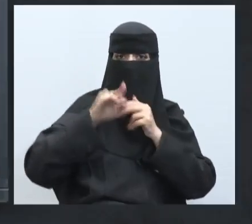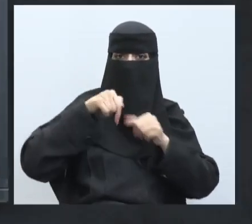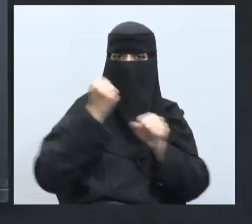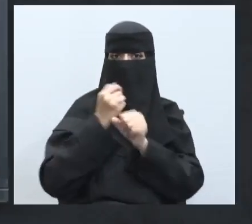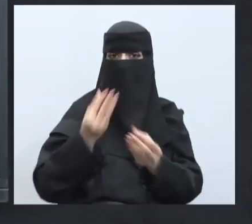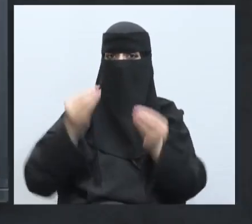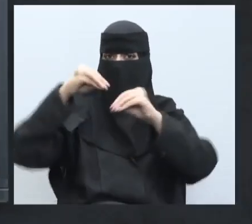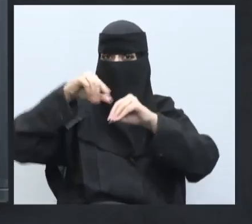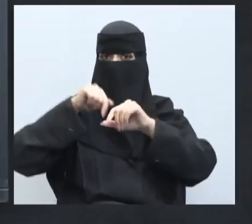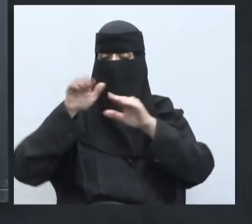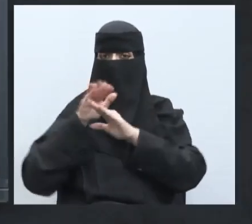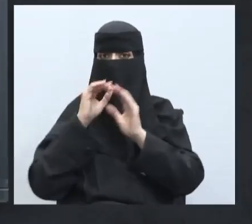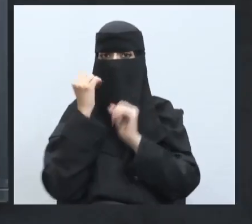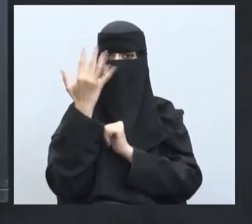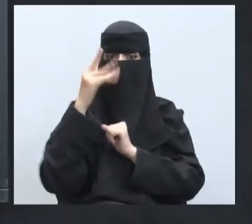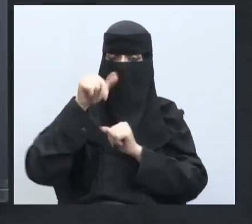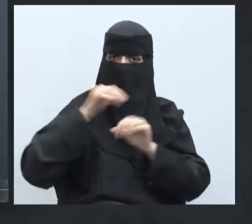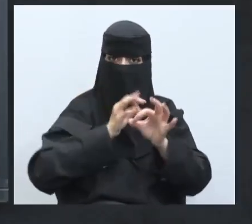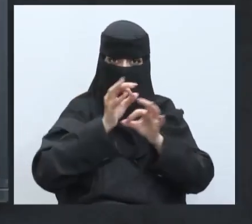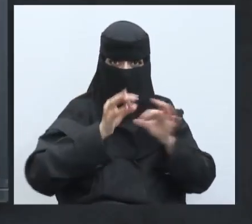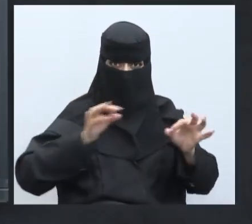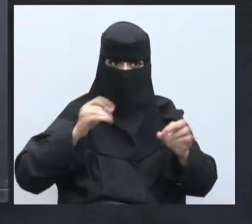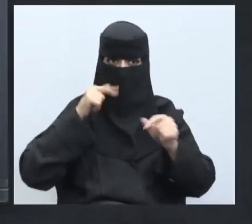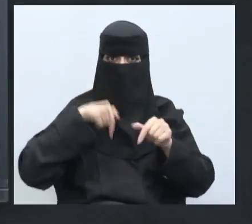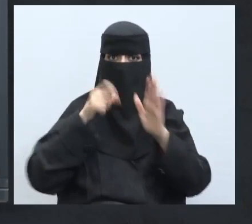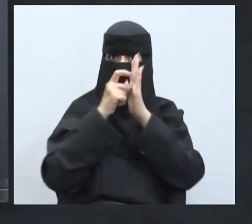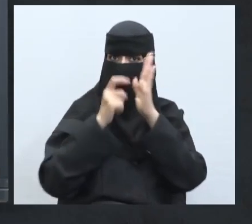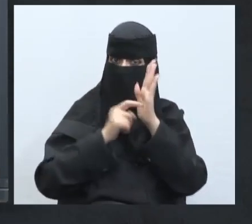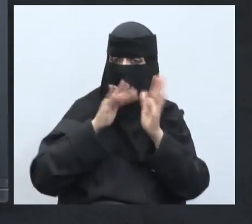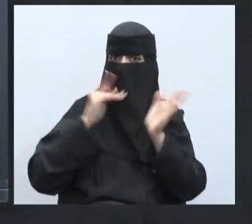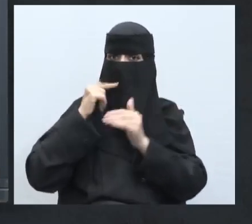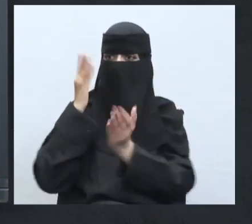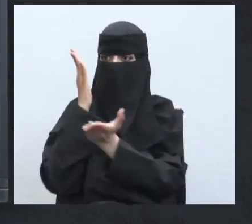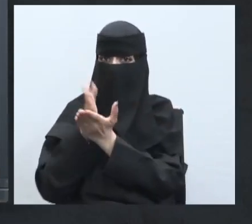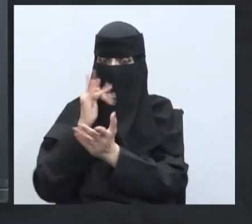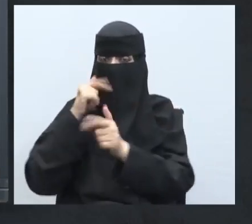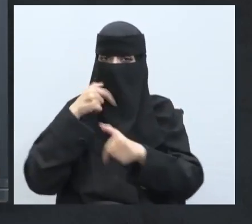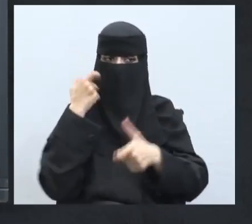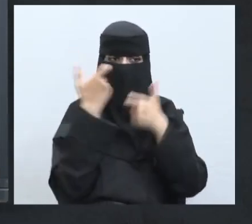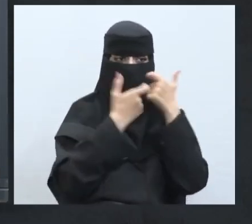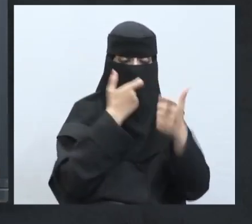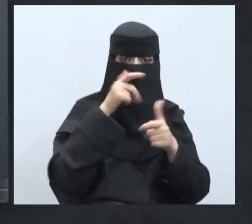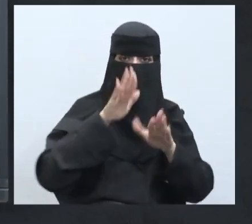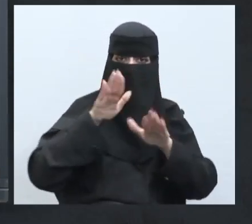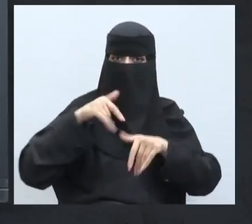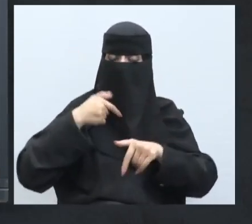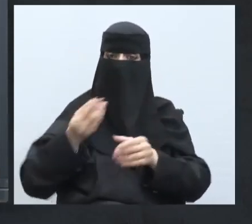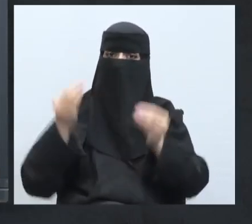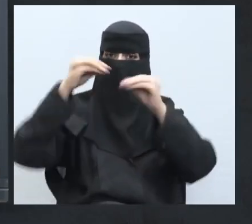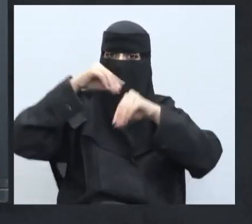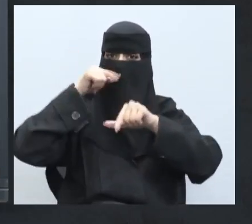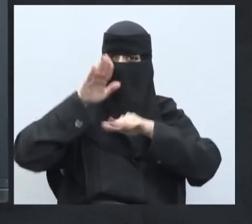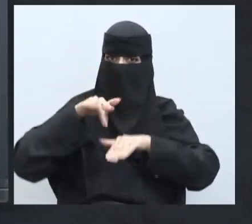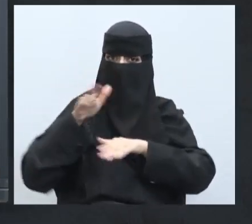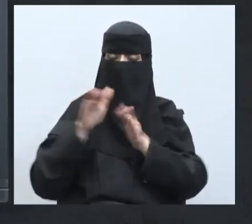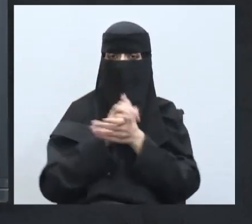الوظائف الاداريه الخمس التي ذكرناها تخطيط تنظيم توجيه ورقابه وايضا التوظيف